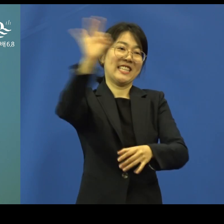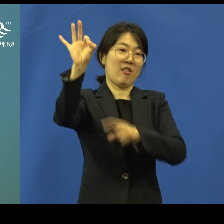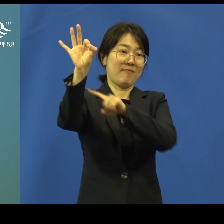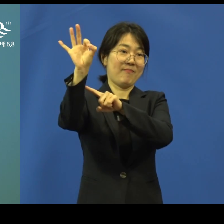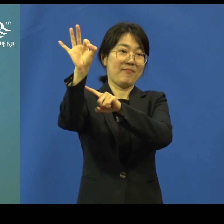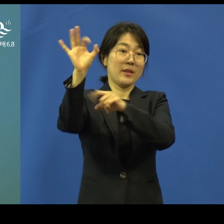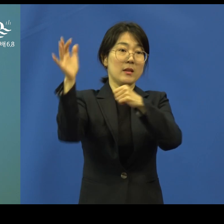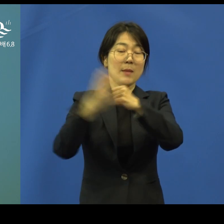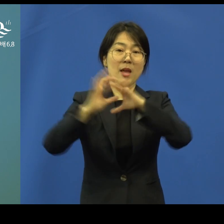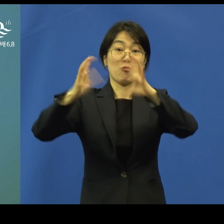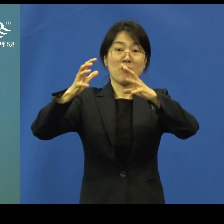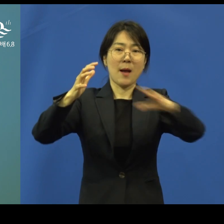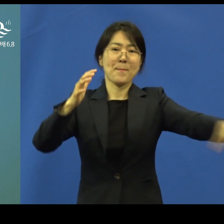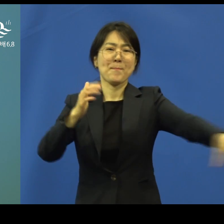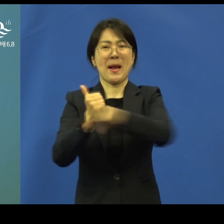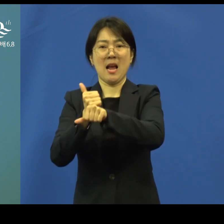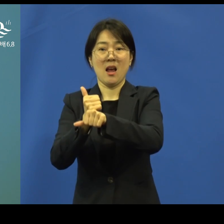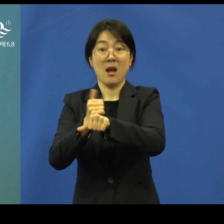실제적으로는